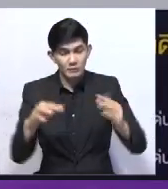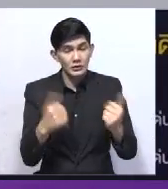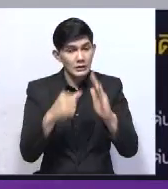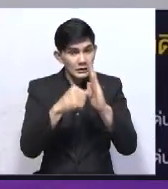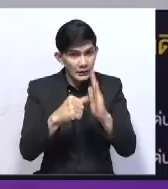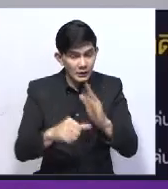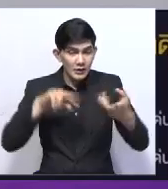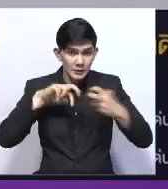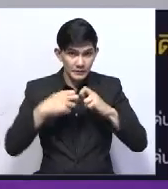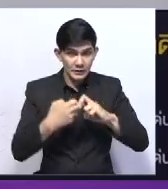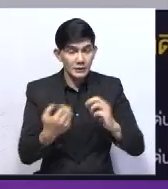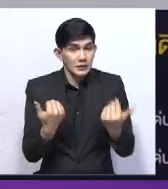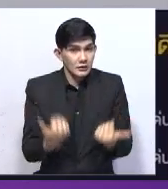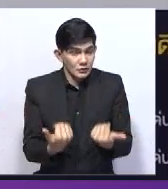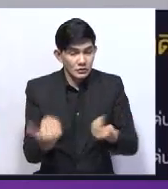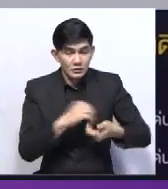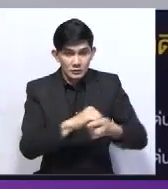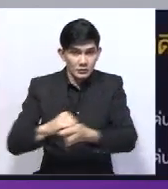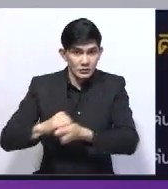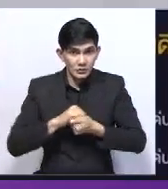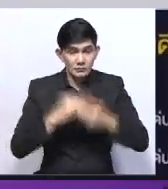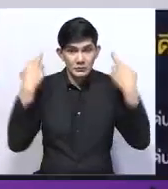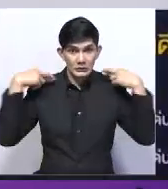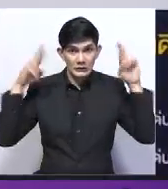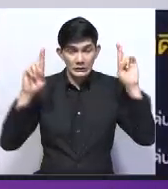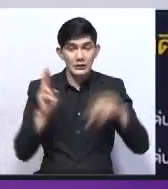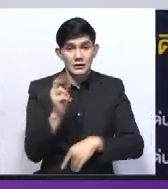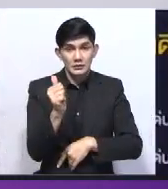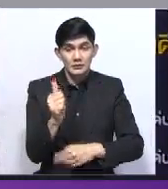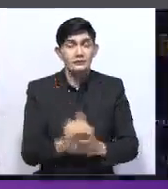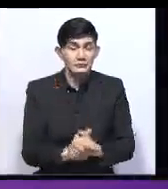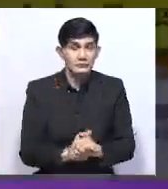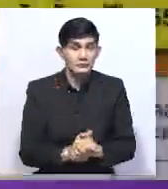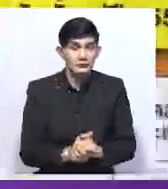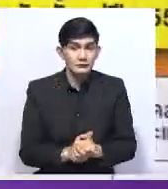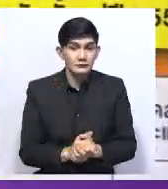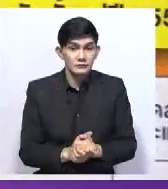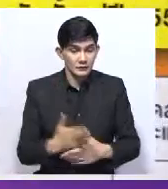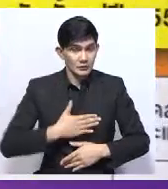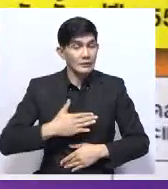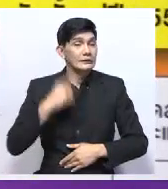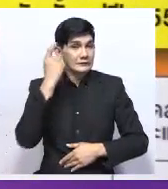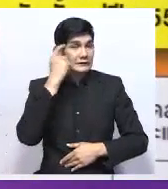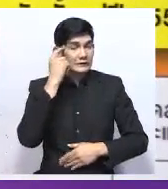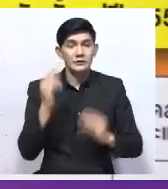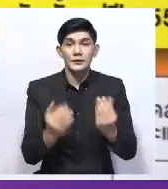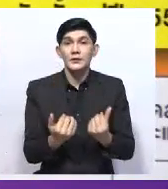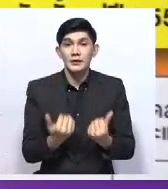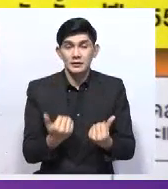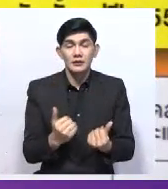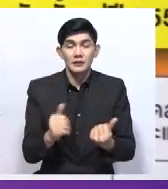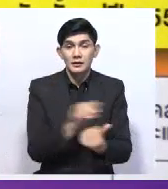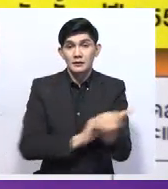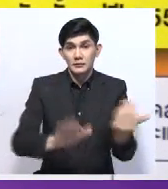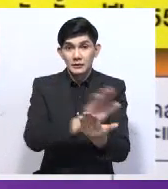แก้ไขปัญหาเนี่ยสามารถที่จะร่วมมือกับทางราชการได้มากขึ้นครับผม พี่คิดว่าในสถานการณ์ปัจจุบันน่ะประเ